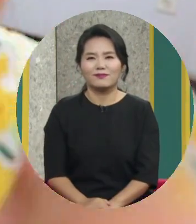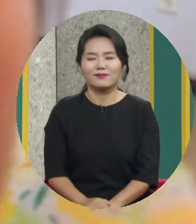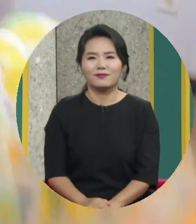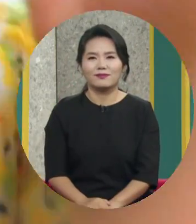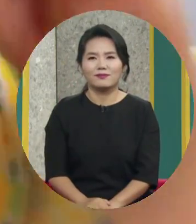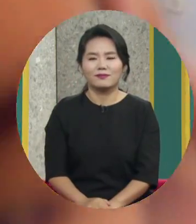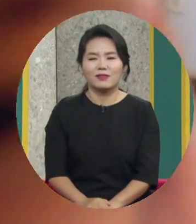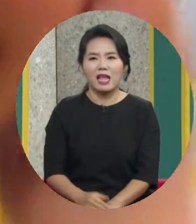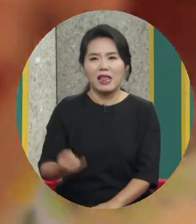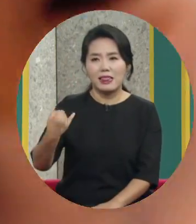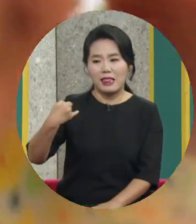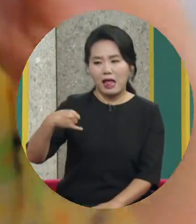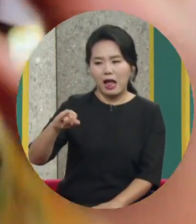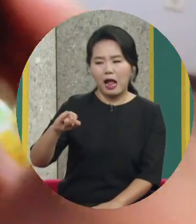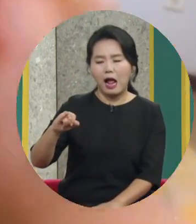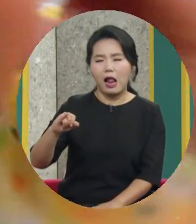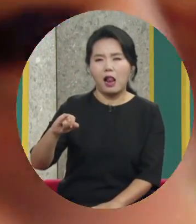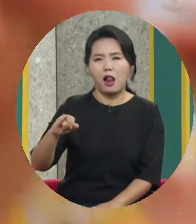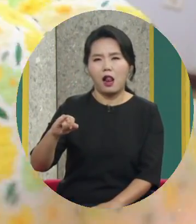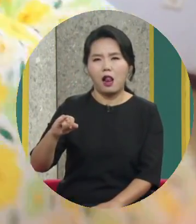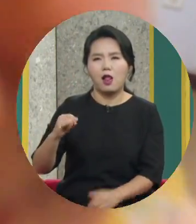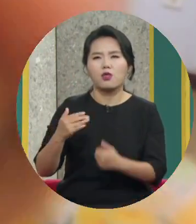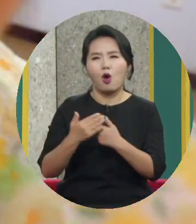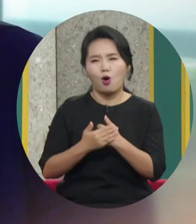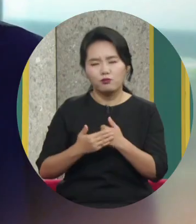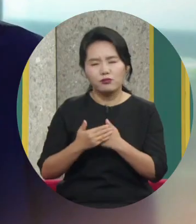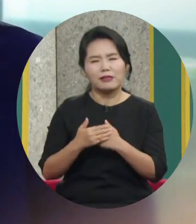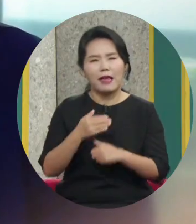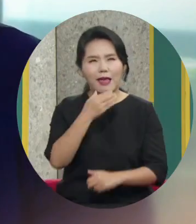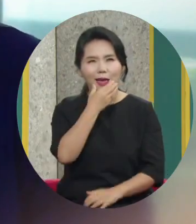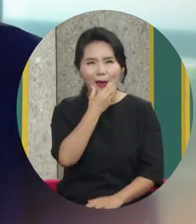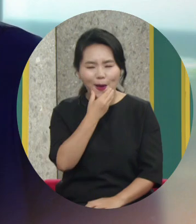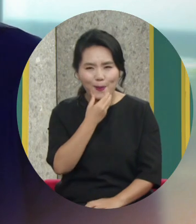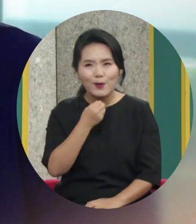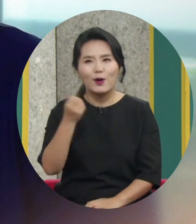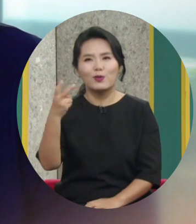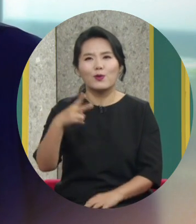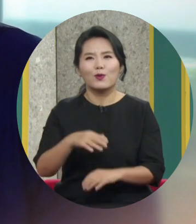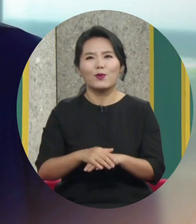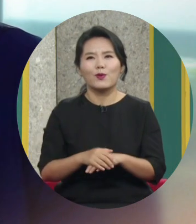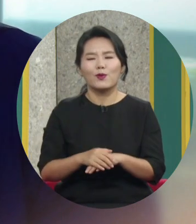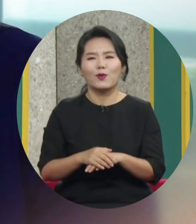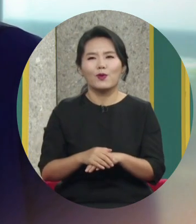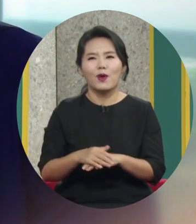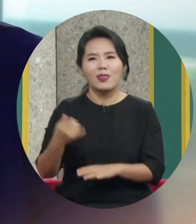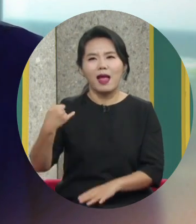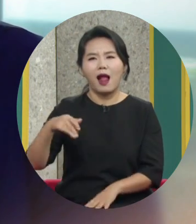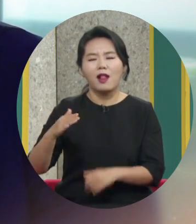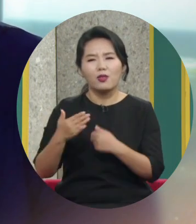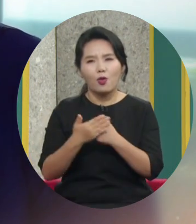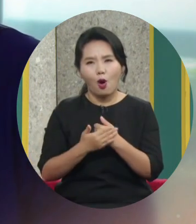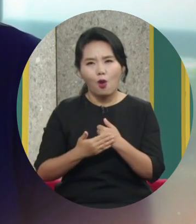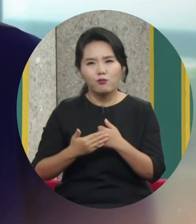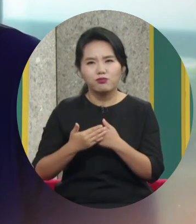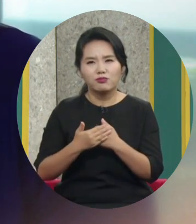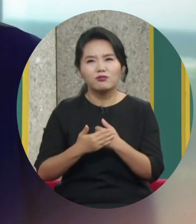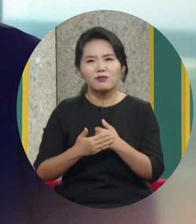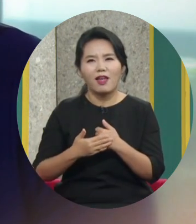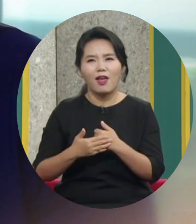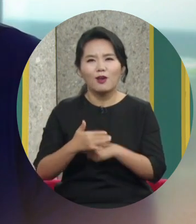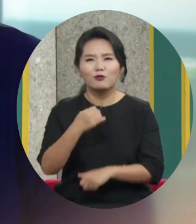효정이로 인해서 우리가 행복한 웃음을 또 지을 수 있고 또 효정이로 인해서 저희가 웃을 수